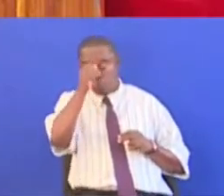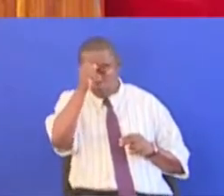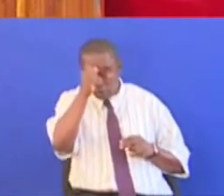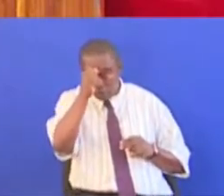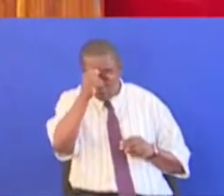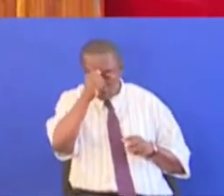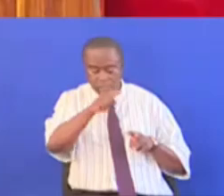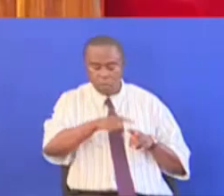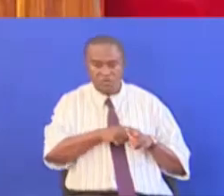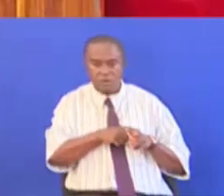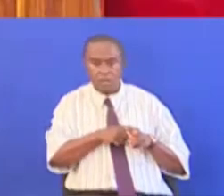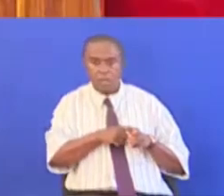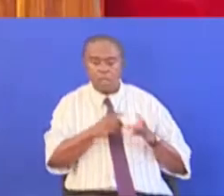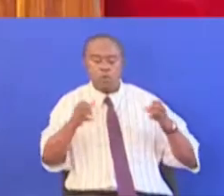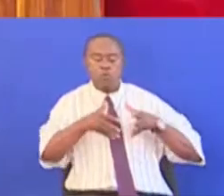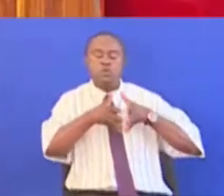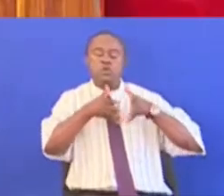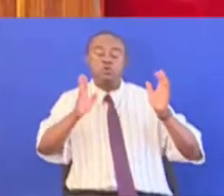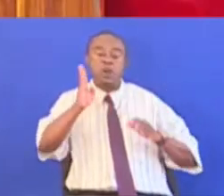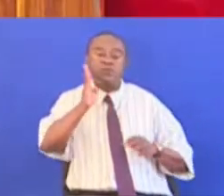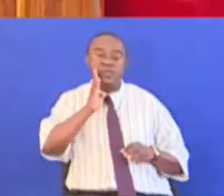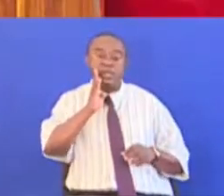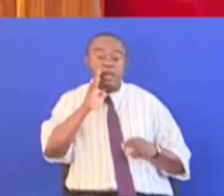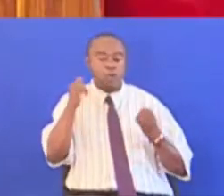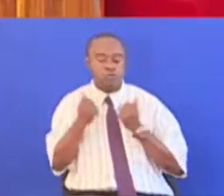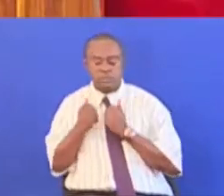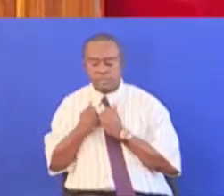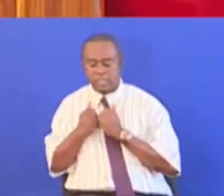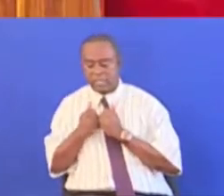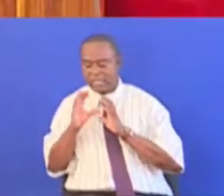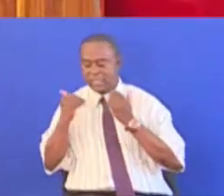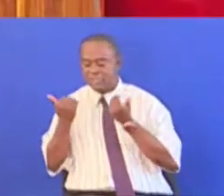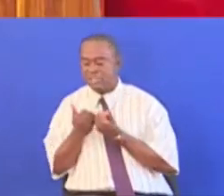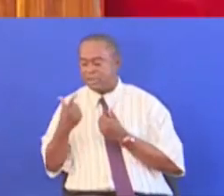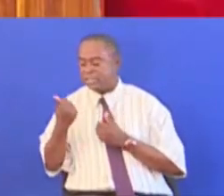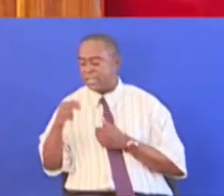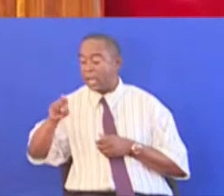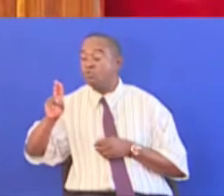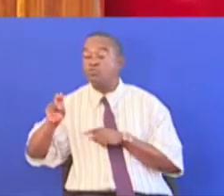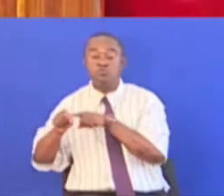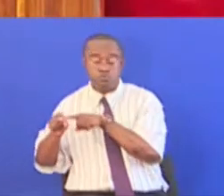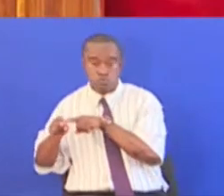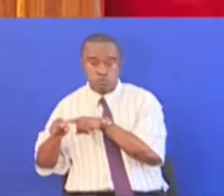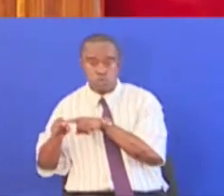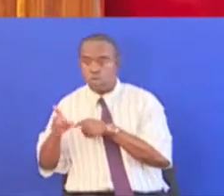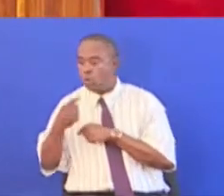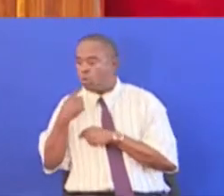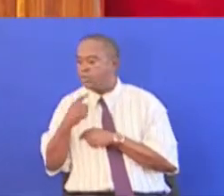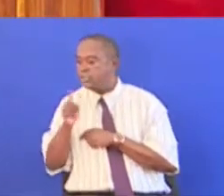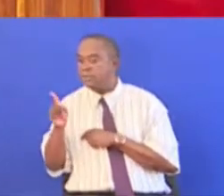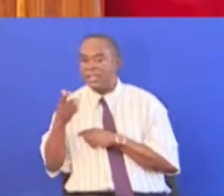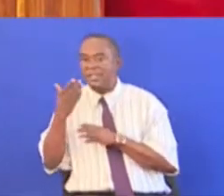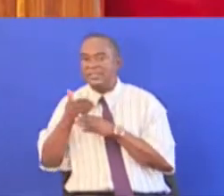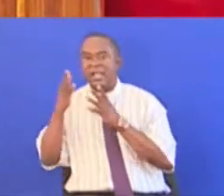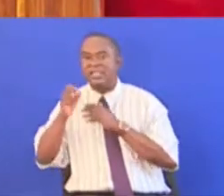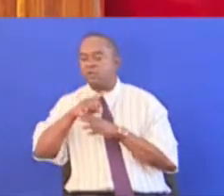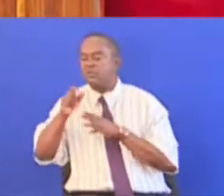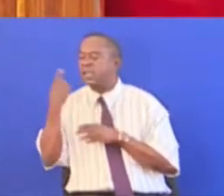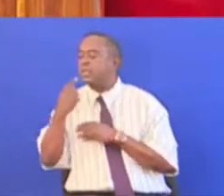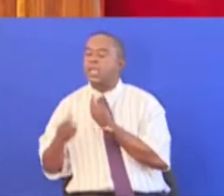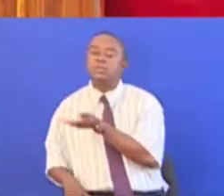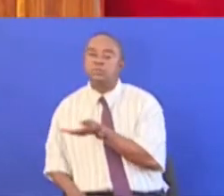kundi kubwa la vijana watano kujitoa tano na kuunda chama cha African National Congress of Tanganyika wakisema Tanganyika ni kwa Waafrika